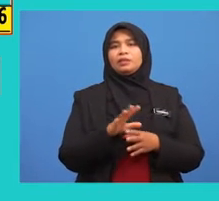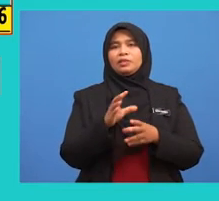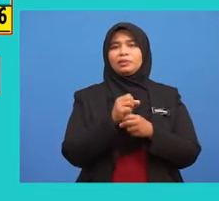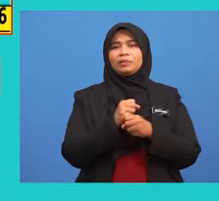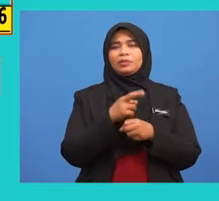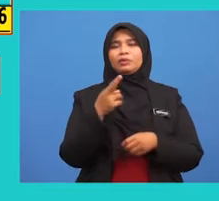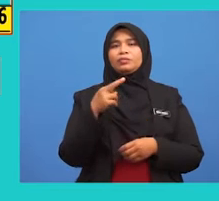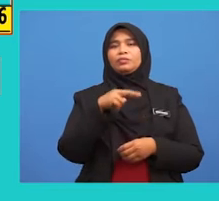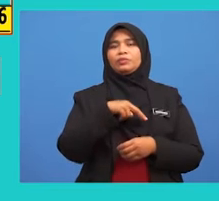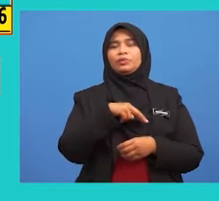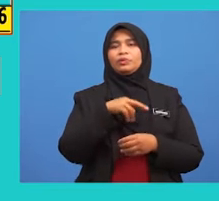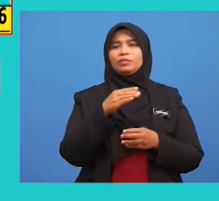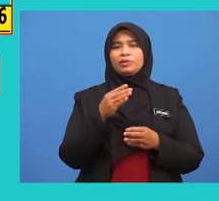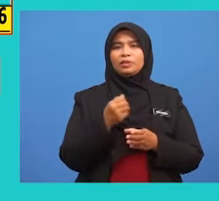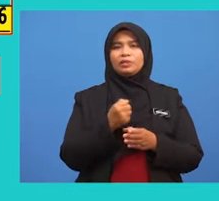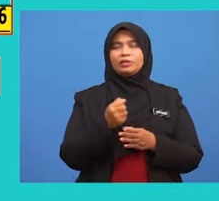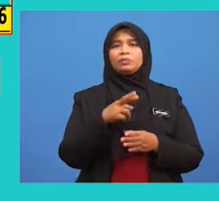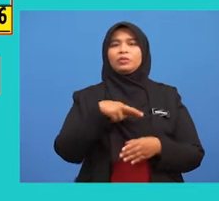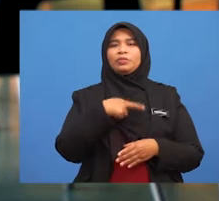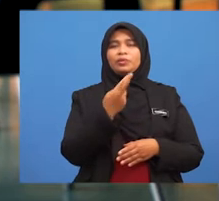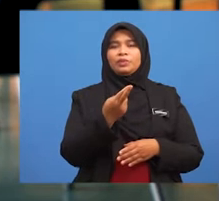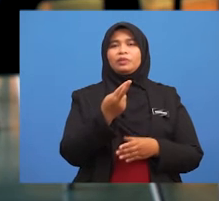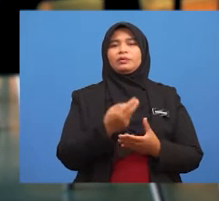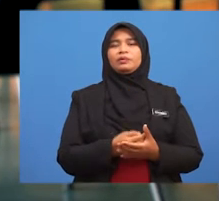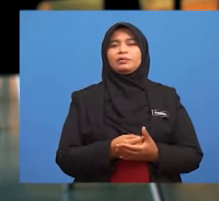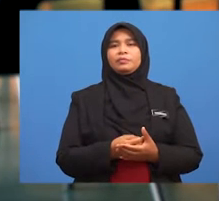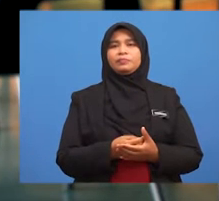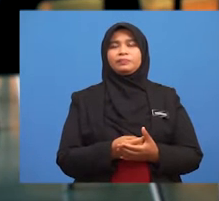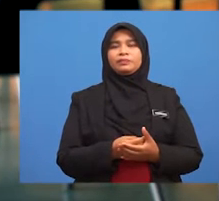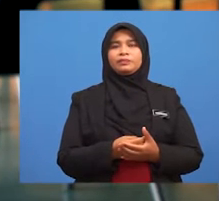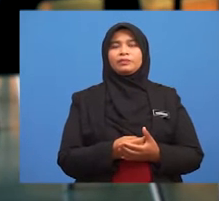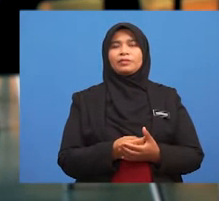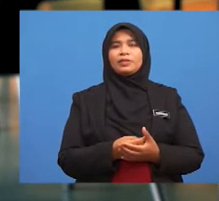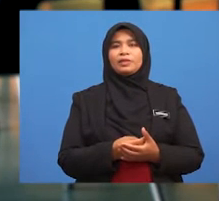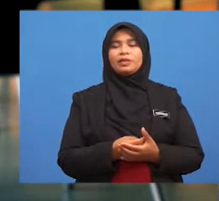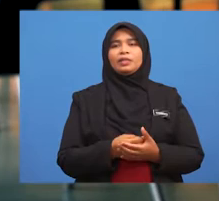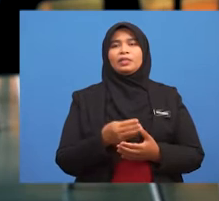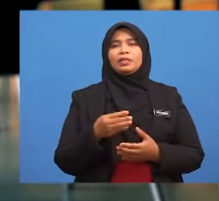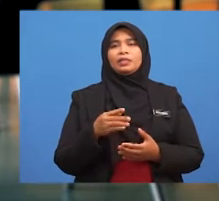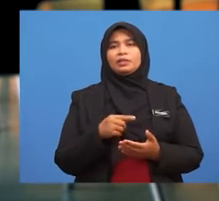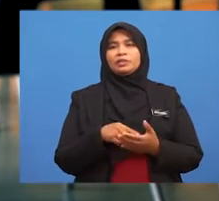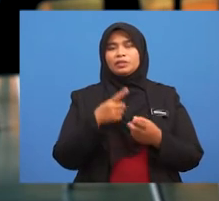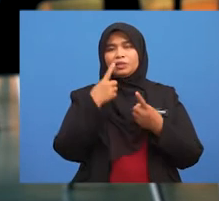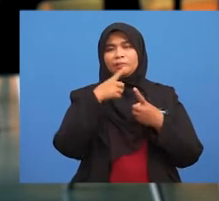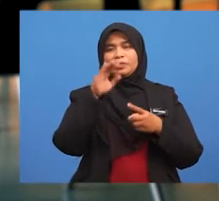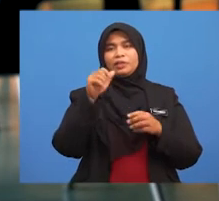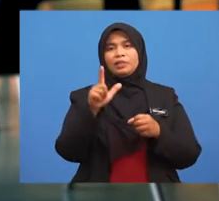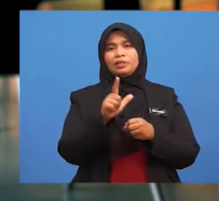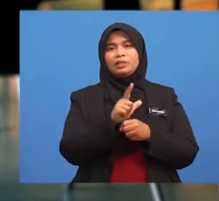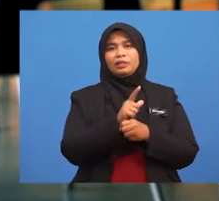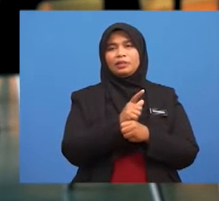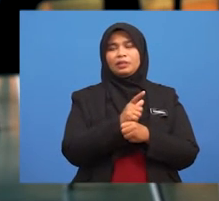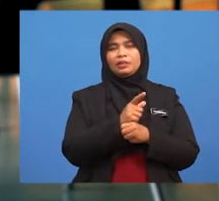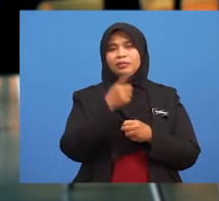kasar? Mestilah nak tahu kan? Baiklah murid-murid, maka inilah jawapan yang